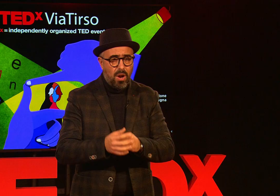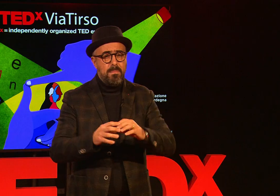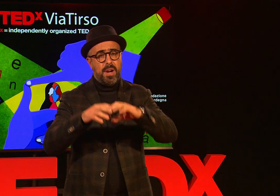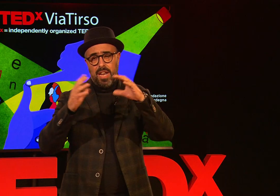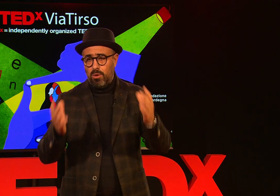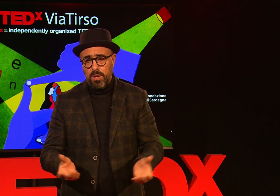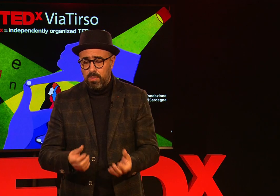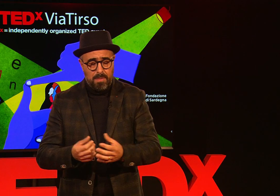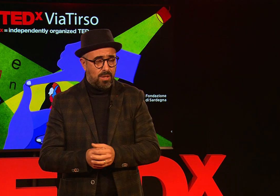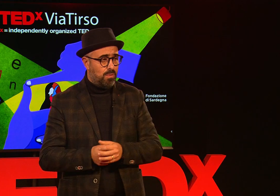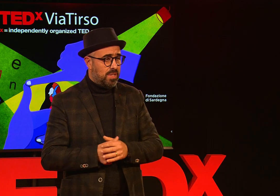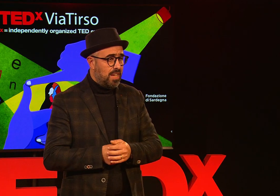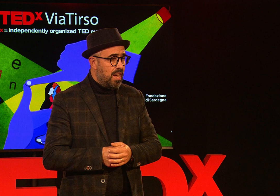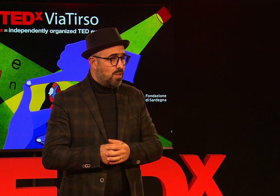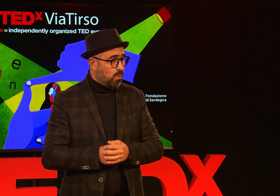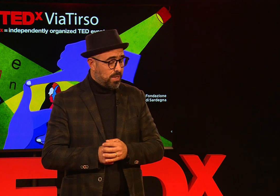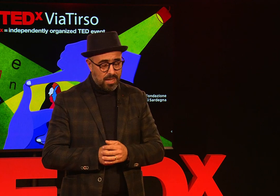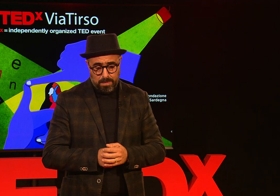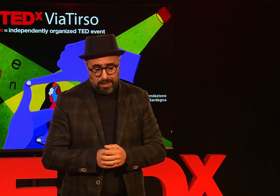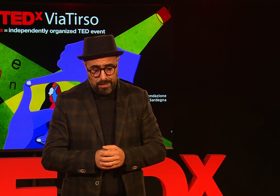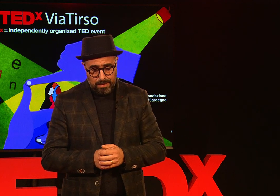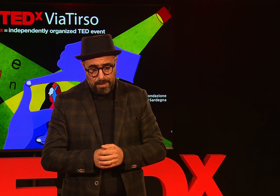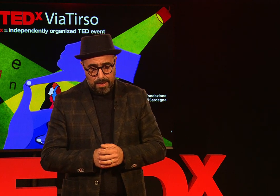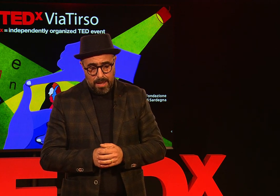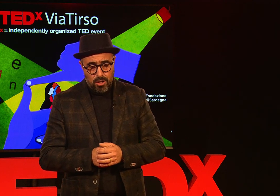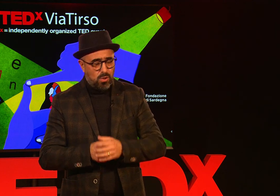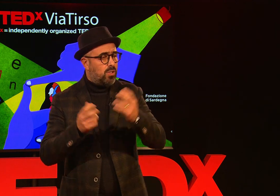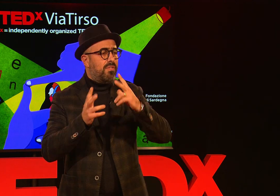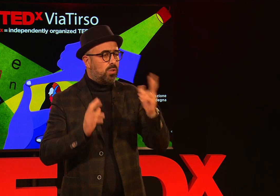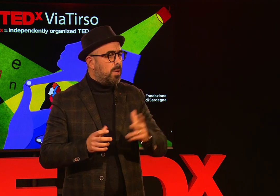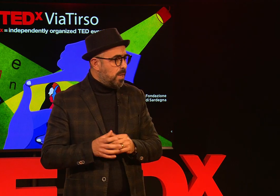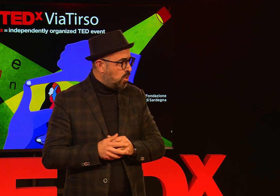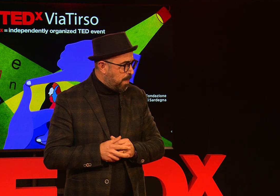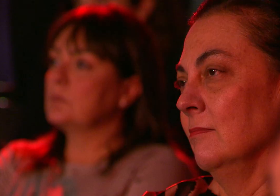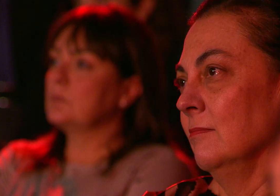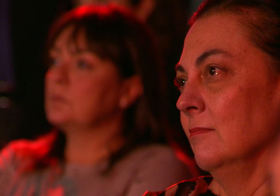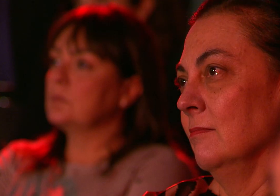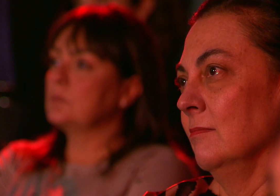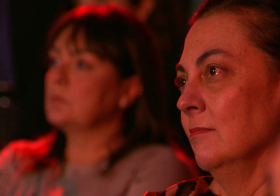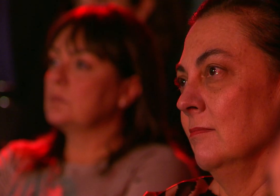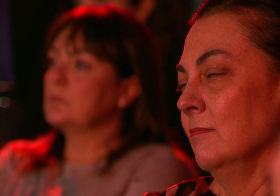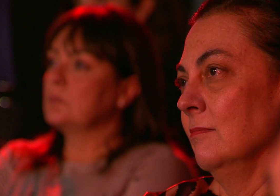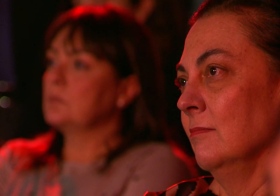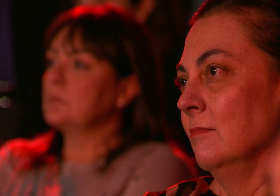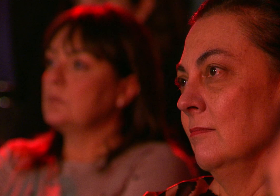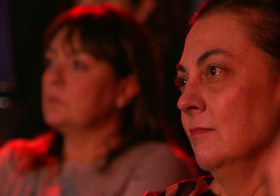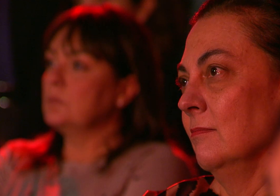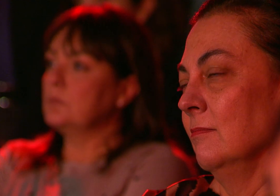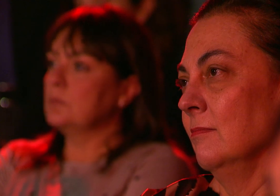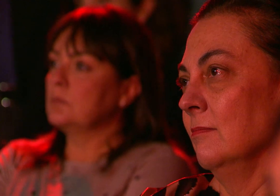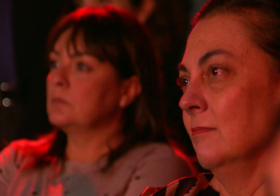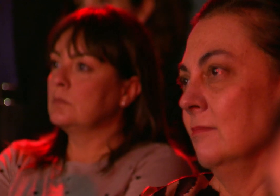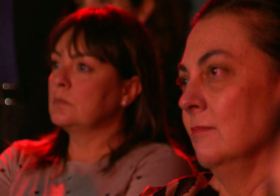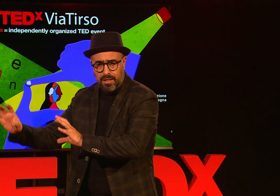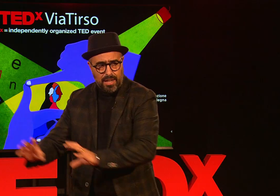televisivo e imperniato principalmente su questi su questi aspetti ci sono tre fattori principali su cui riflettuto perché in